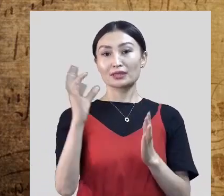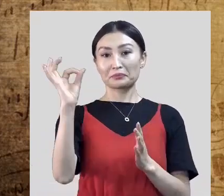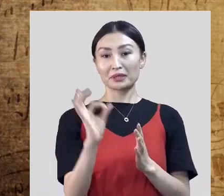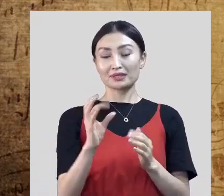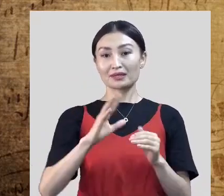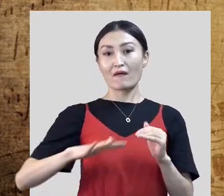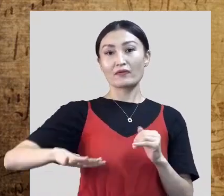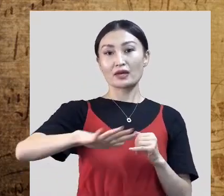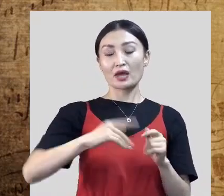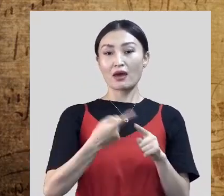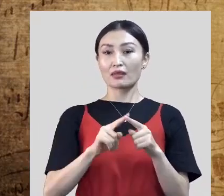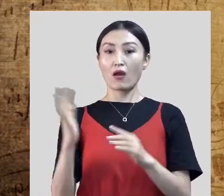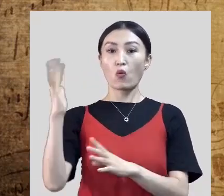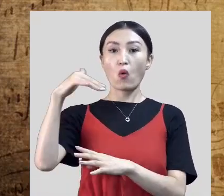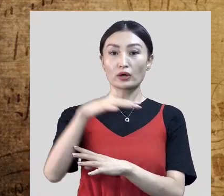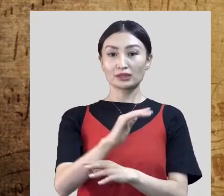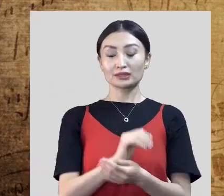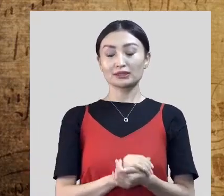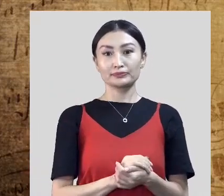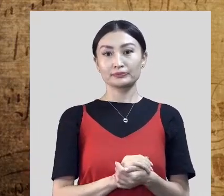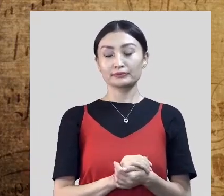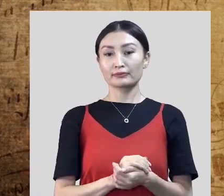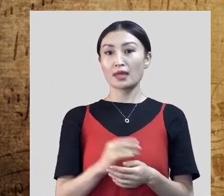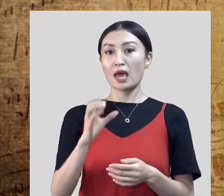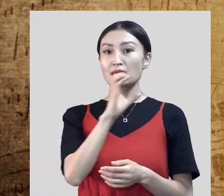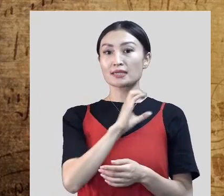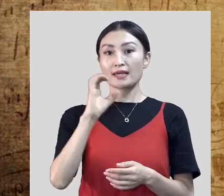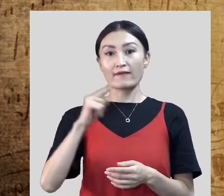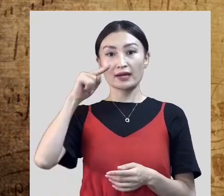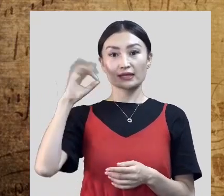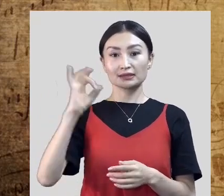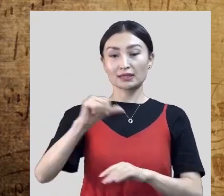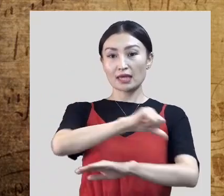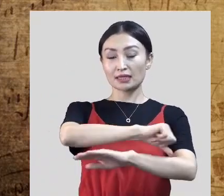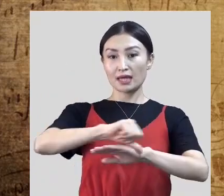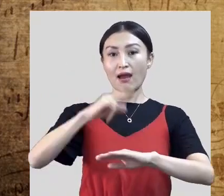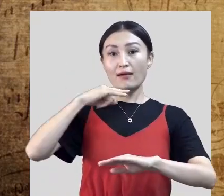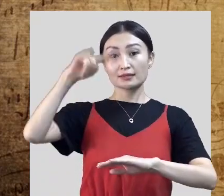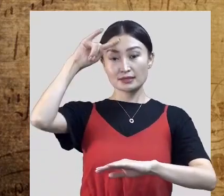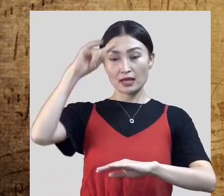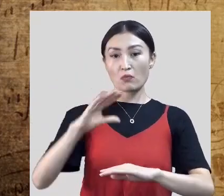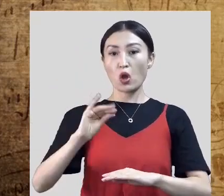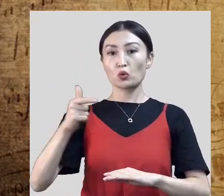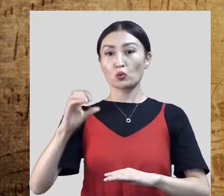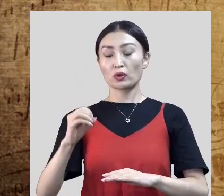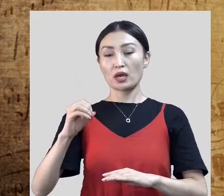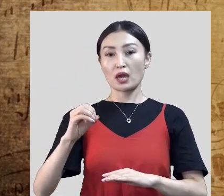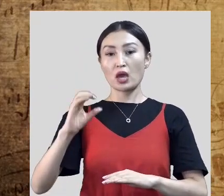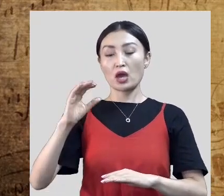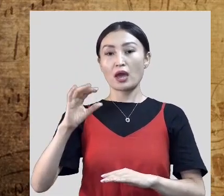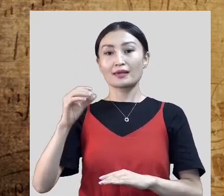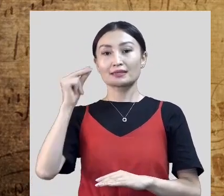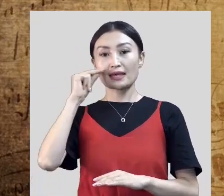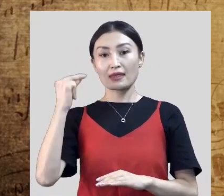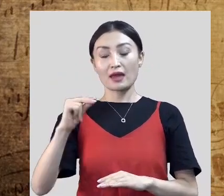93% территории – это горы. На севере Кыргызстан граничит с Казахстаном, на юге и юго-востоке